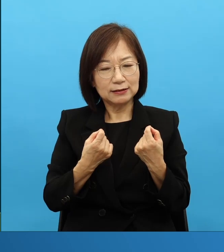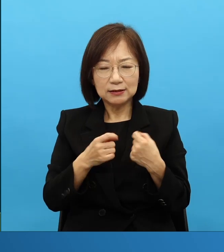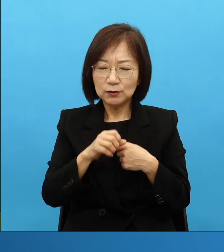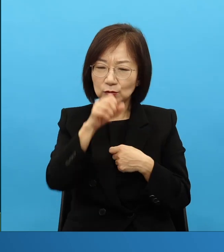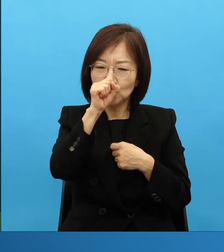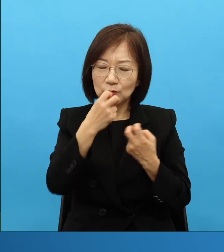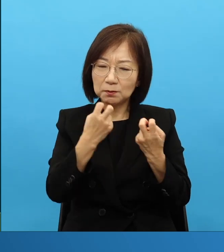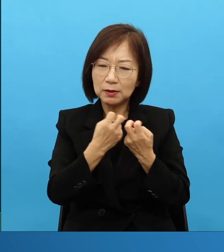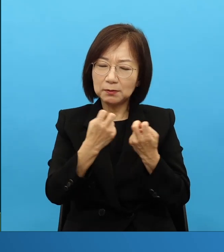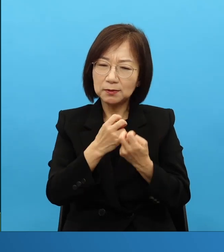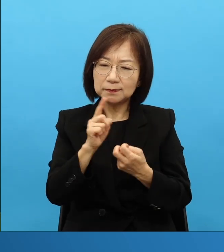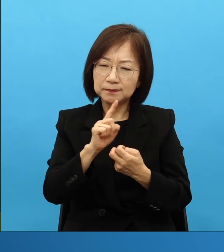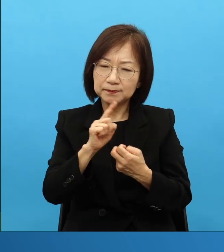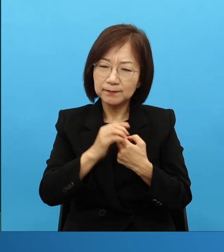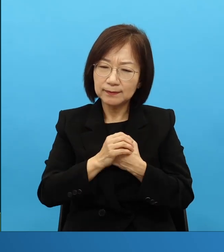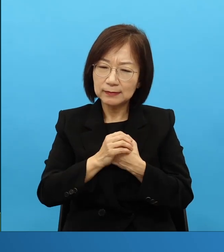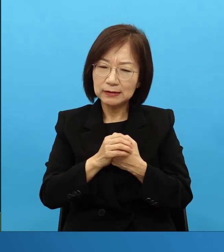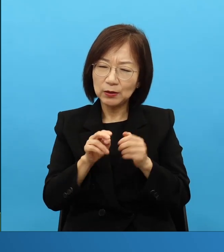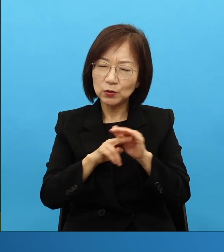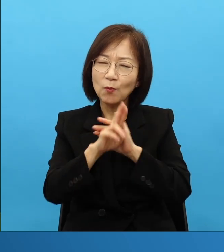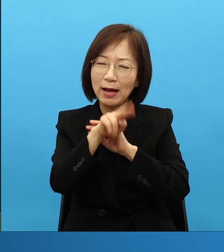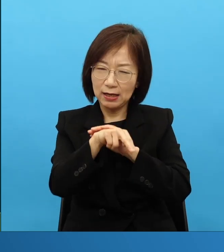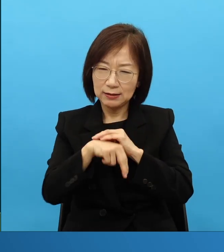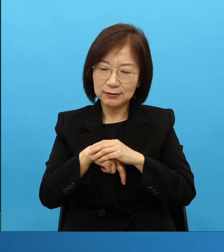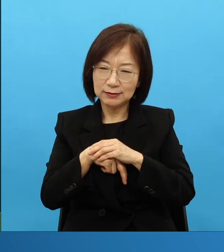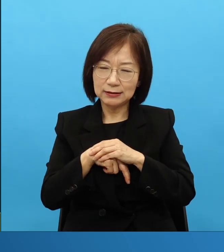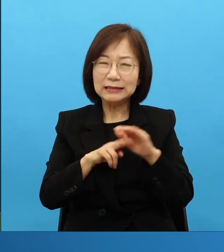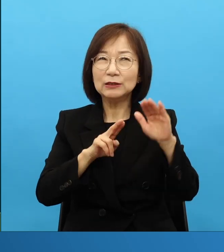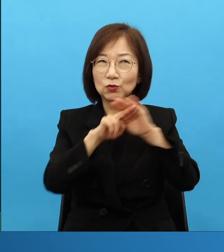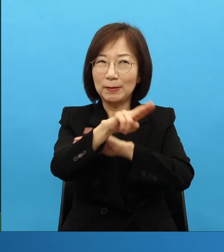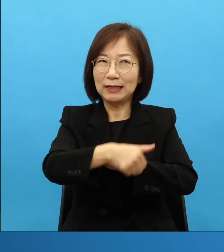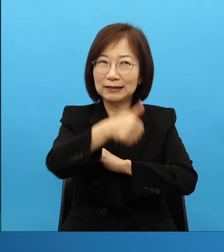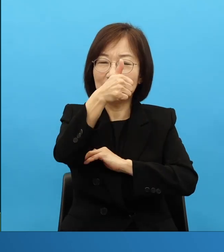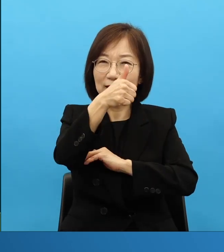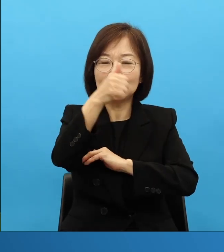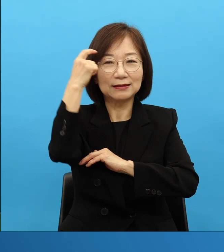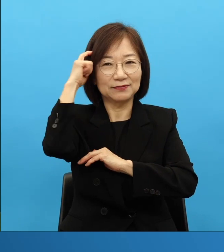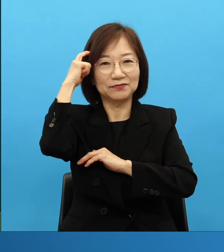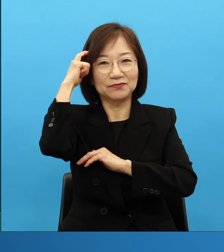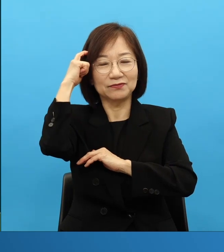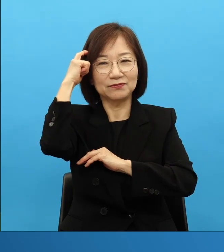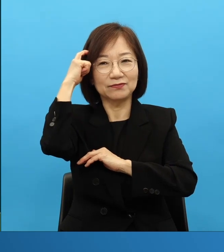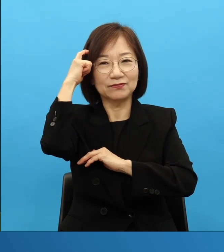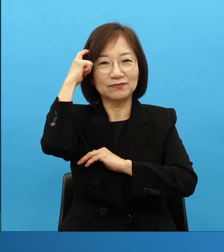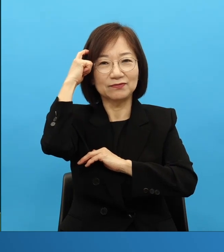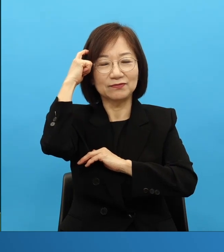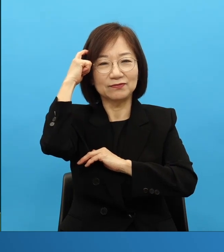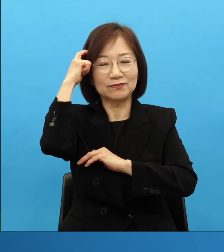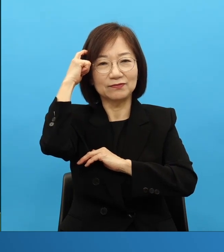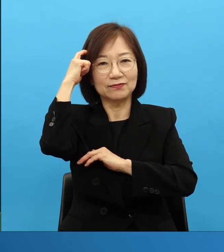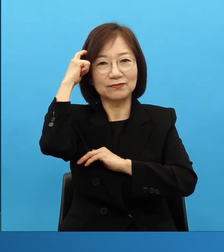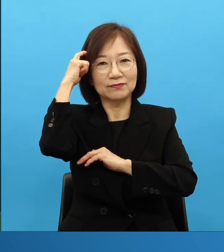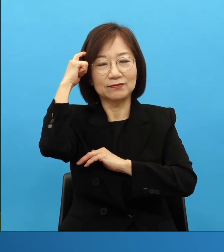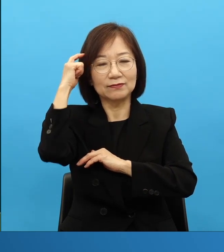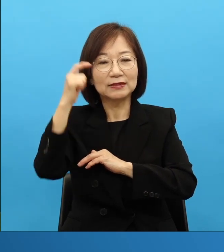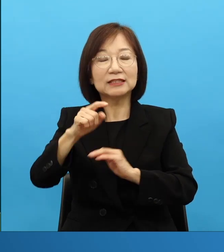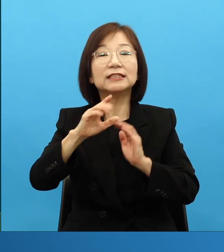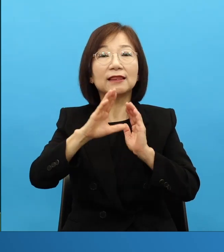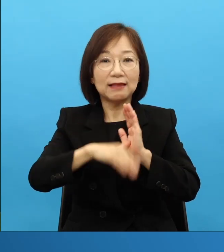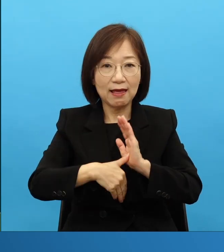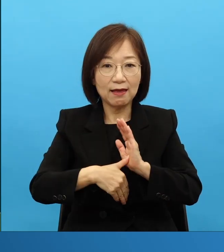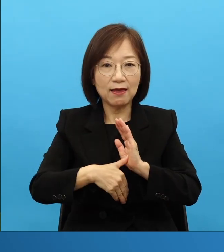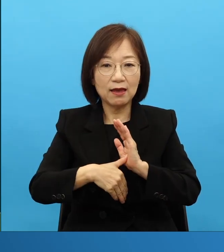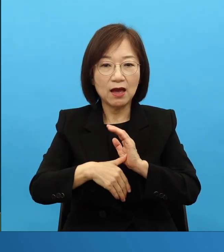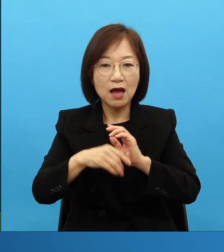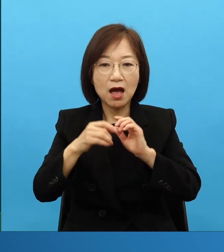방법은 도망가는 거죠. 도망가야 되겠구나. The best method is just run away. 그때에 알았습니다. Then